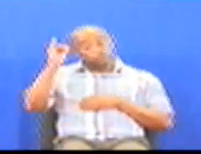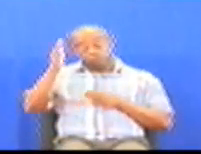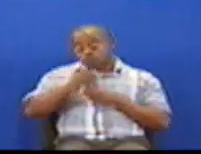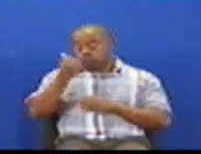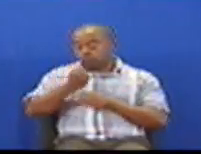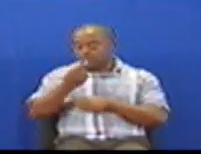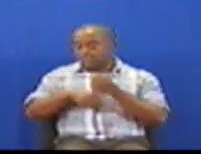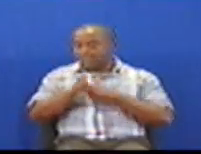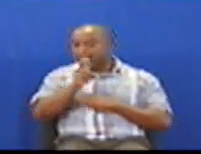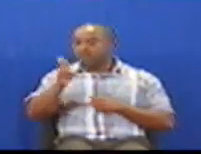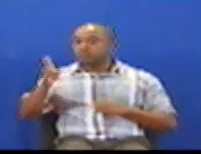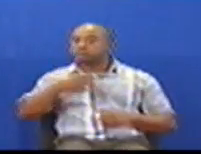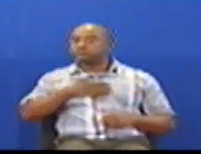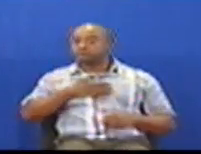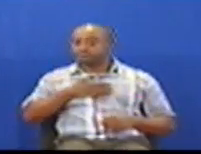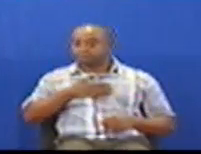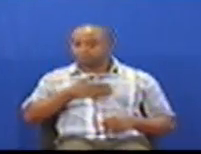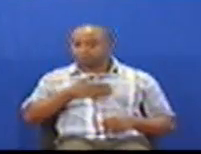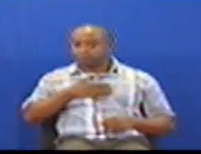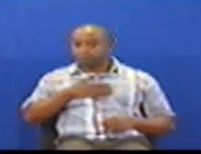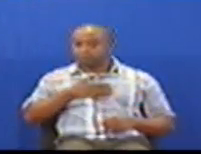zetu. Imejengeka ni kwamba